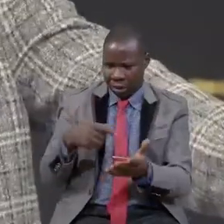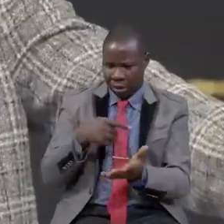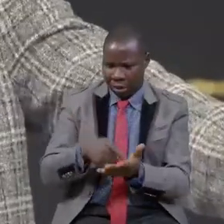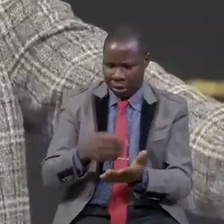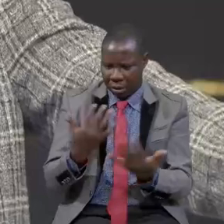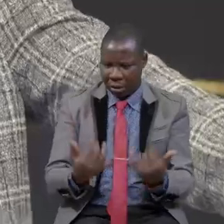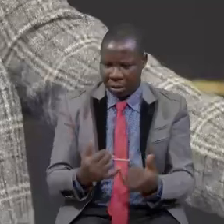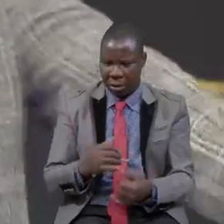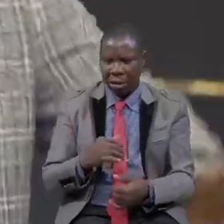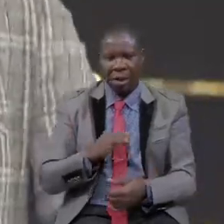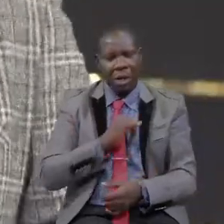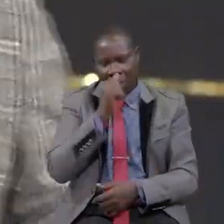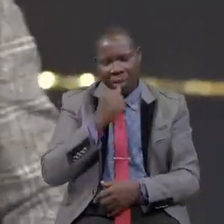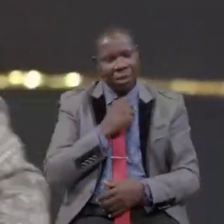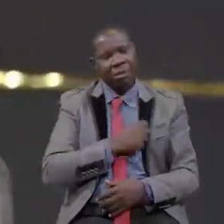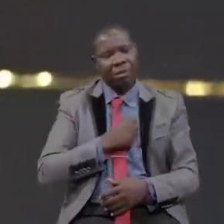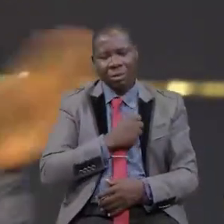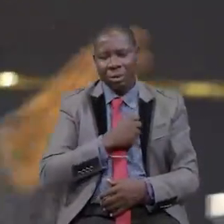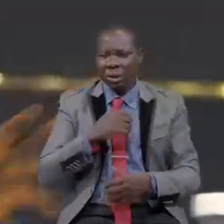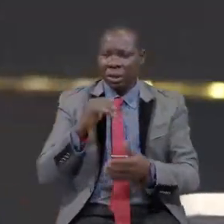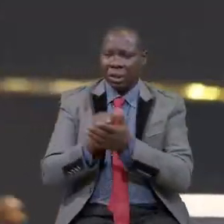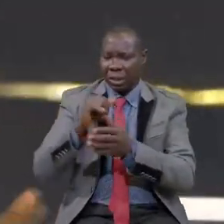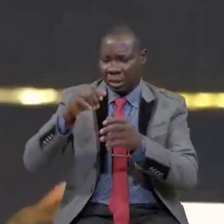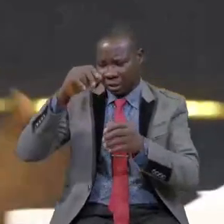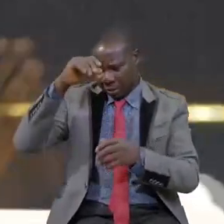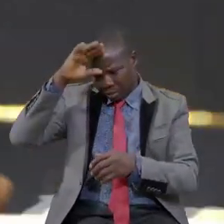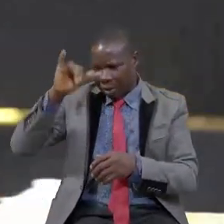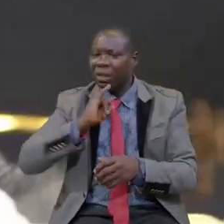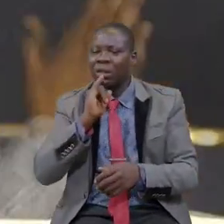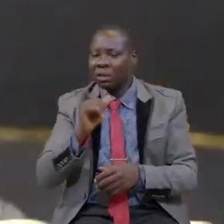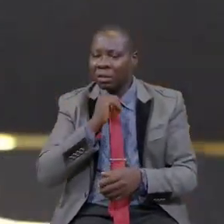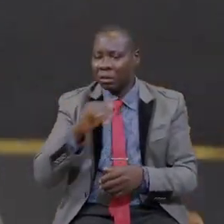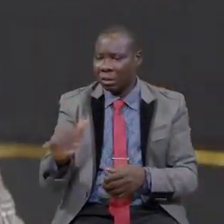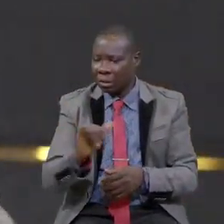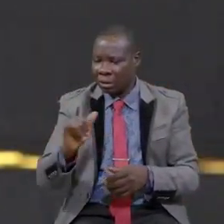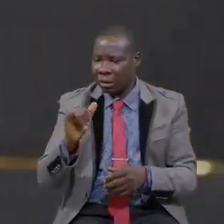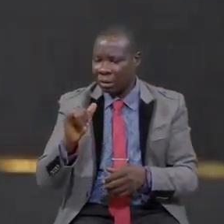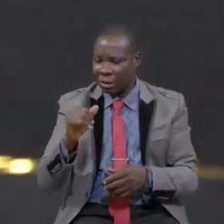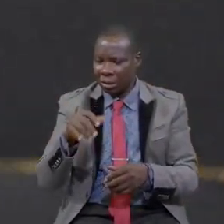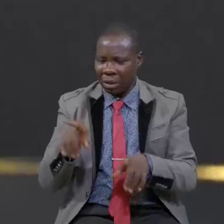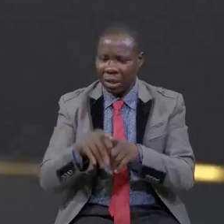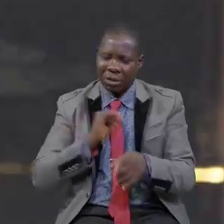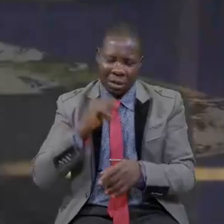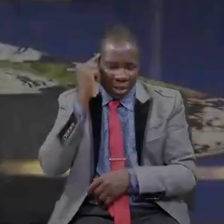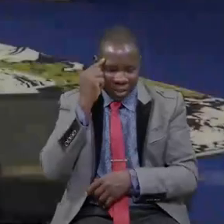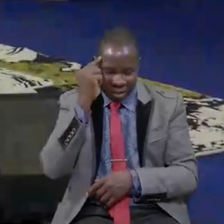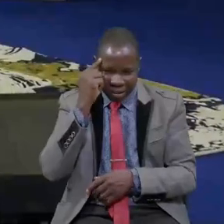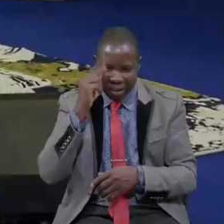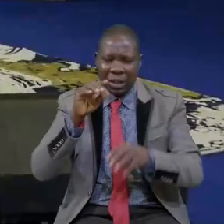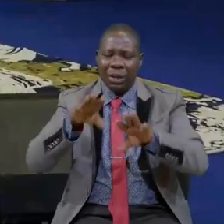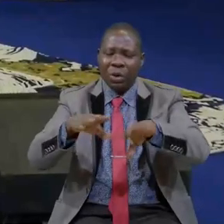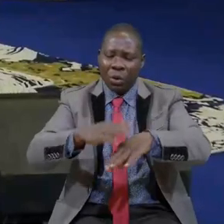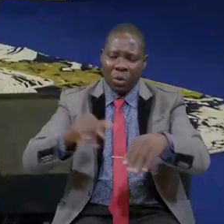monsieur n'est pas ce que je pensais. Donnez-lui tous les noms, tous les titres dans